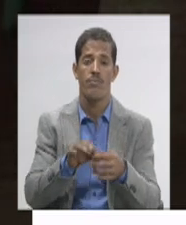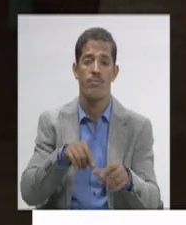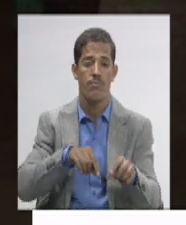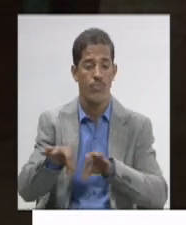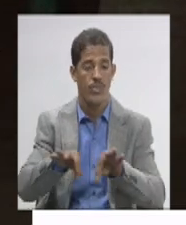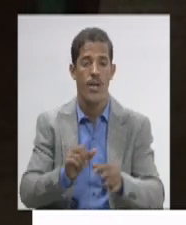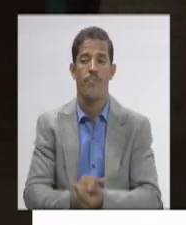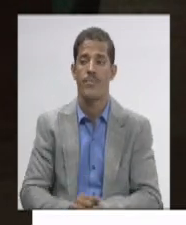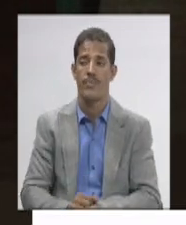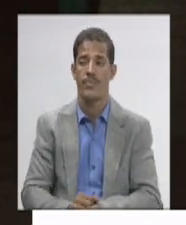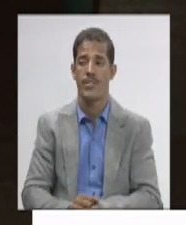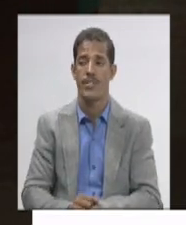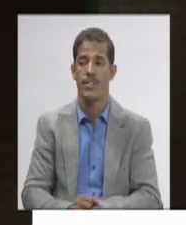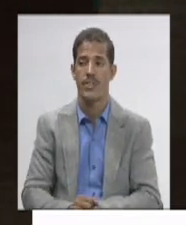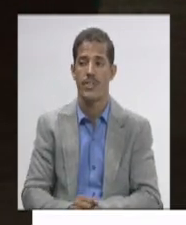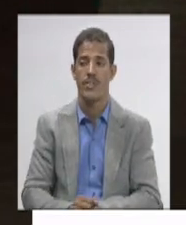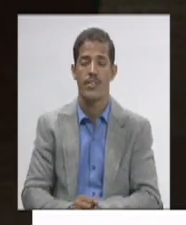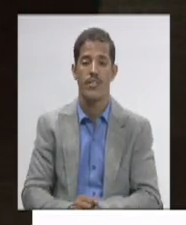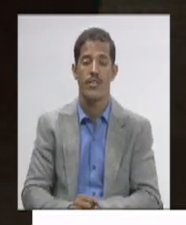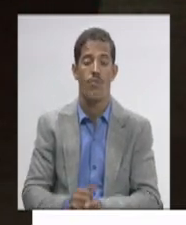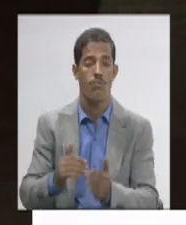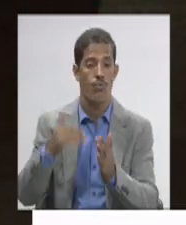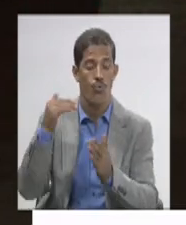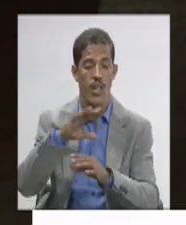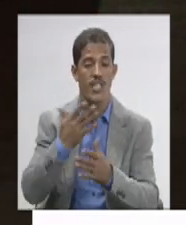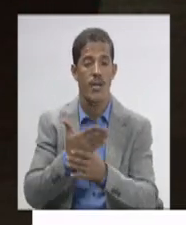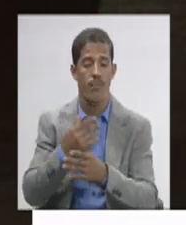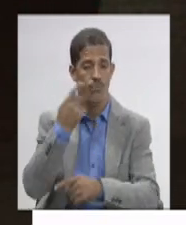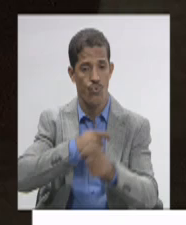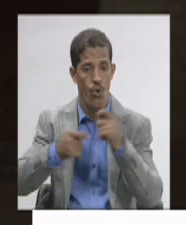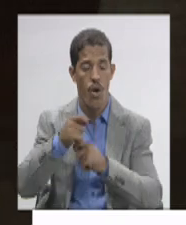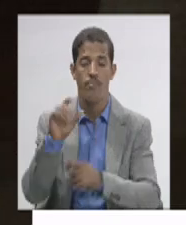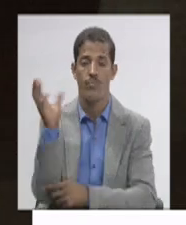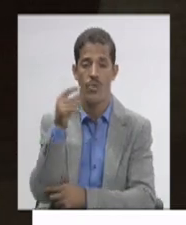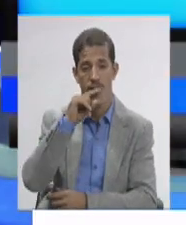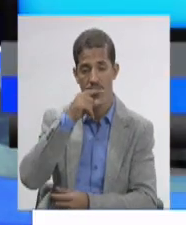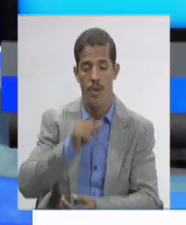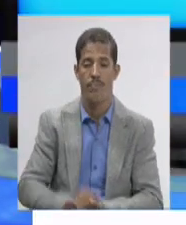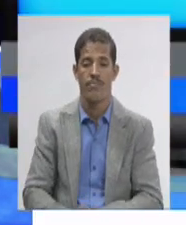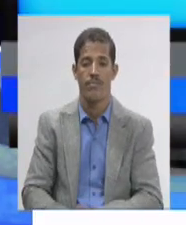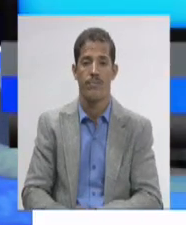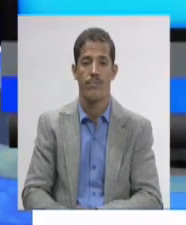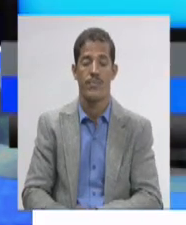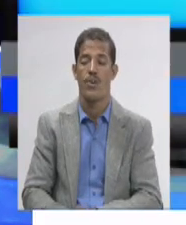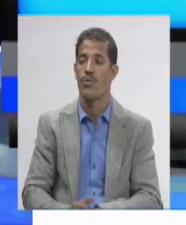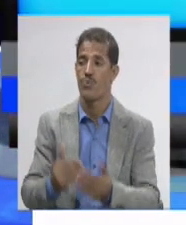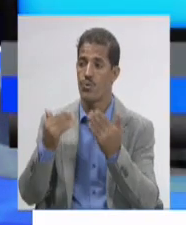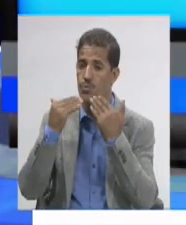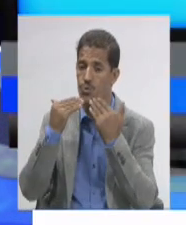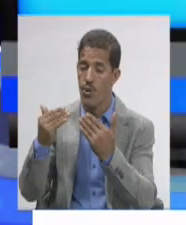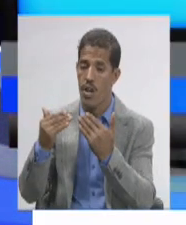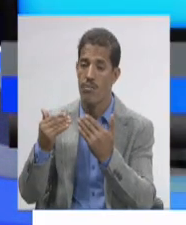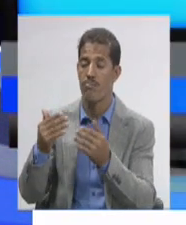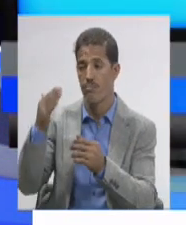متكامله متكامله لتنميه هذه الشعبه وتنميه الواحات طيب نشكركم جزيل